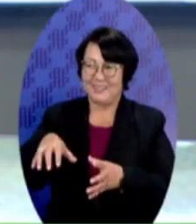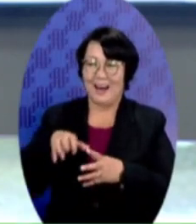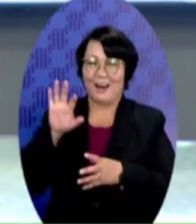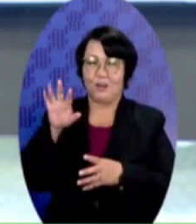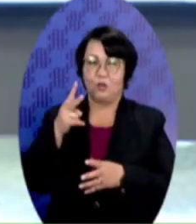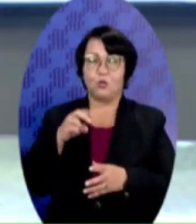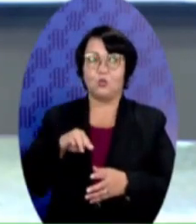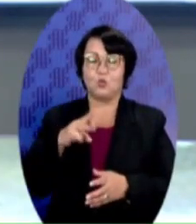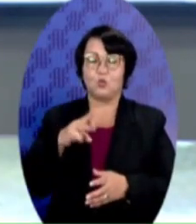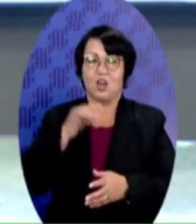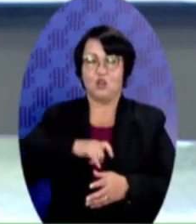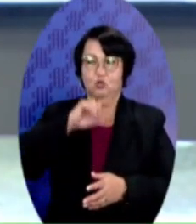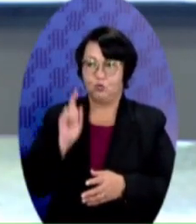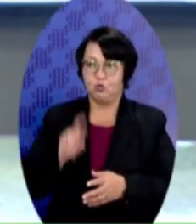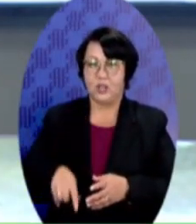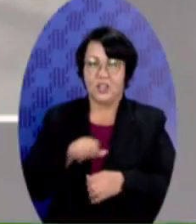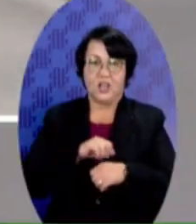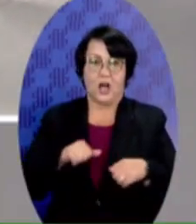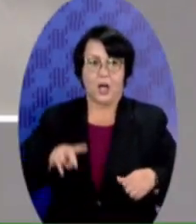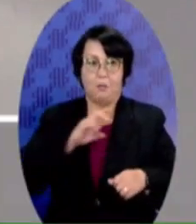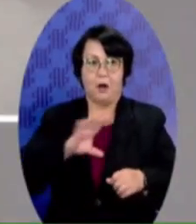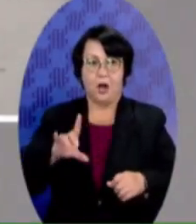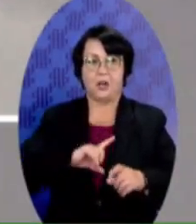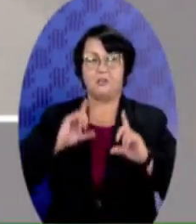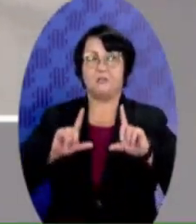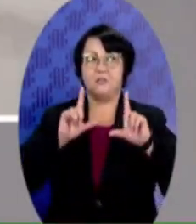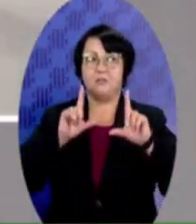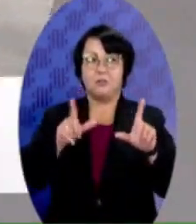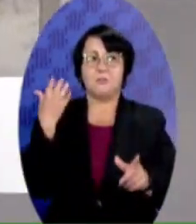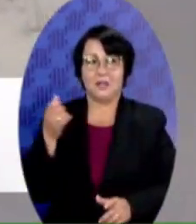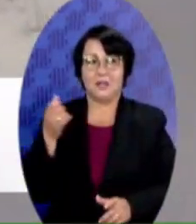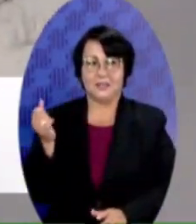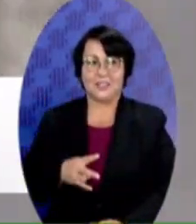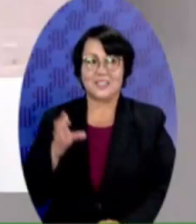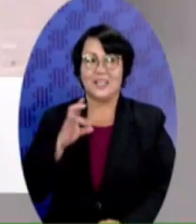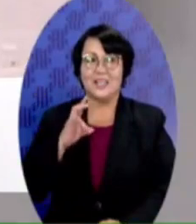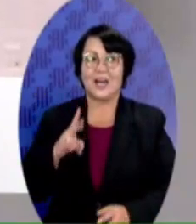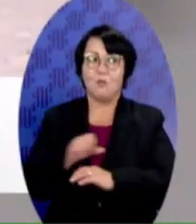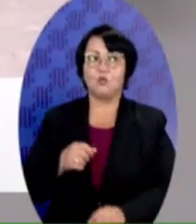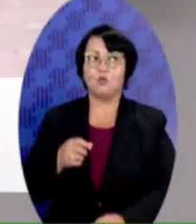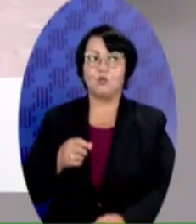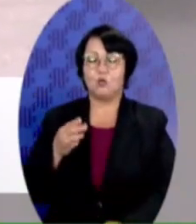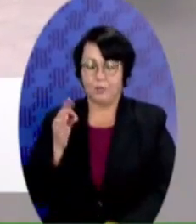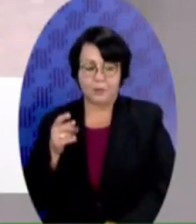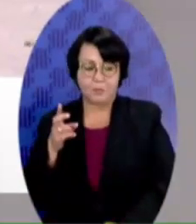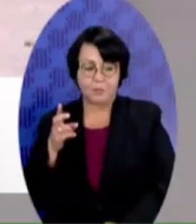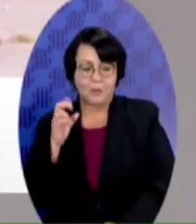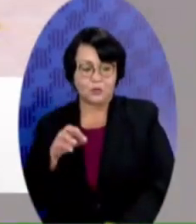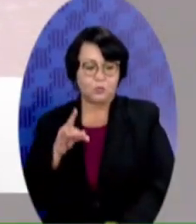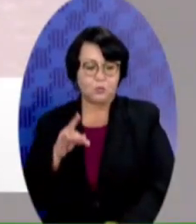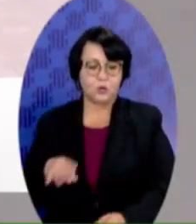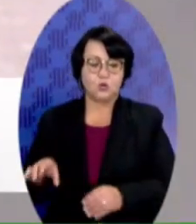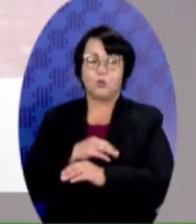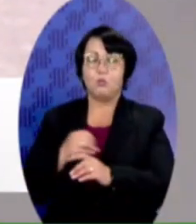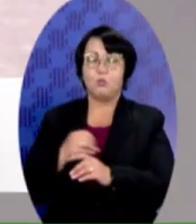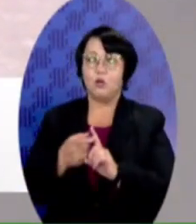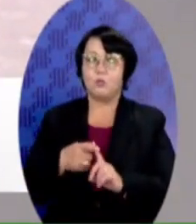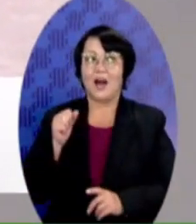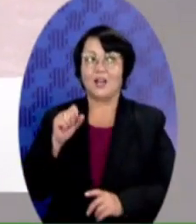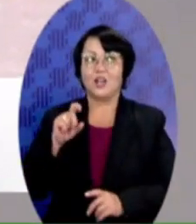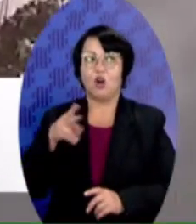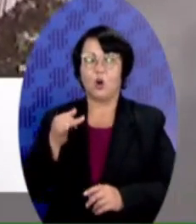нэгжид олгосон байдаг байна. За ноён уул нь Сэлэнг аймгийн Мандал, Төв аймгийн Борнуур, Батсүмбэр сумын нутаг дэвсгэрийг дамсан археологийн үн тоолдор